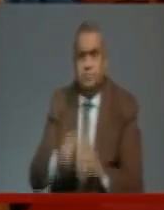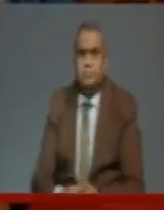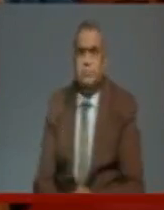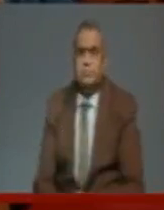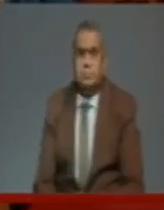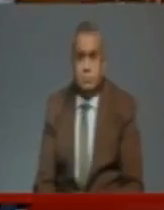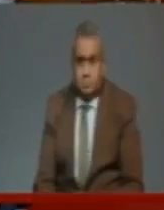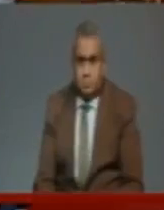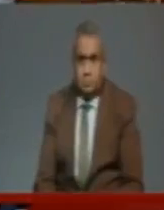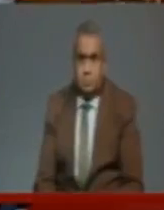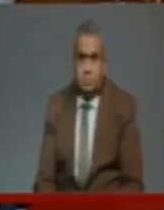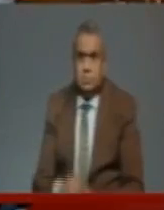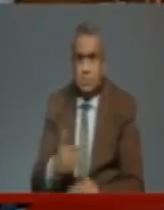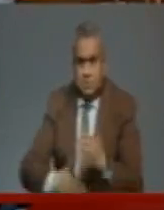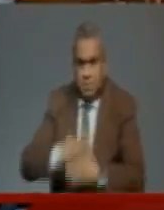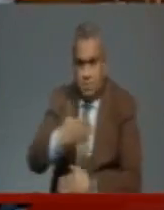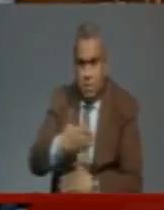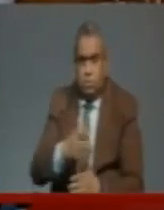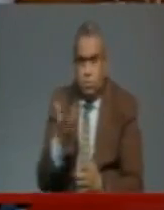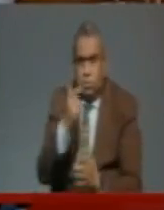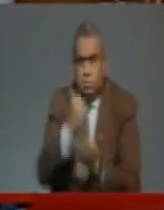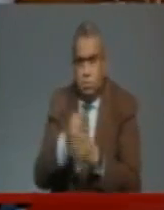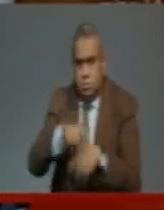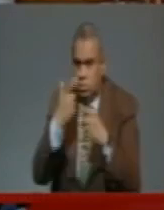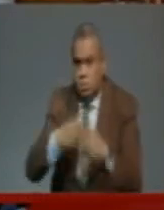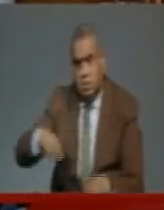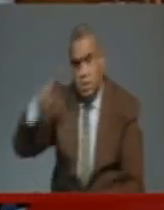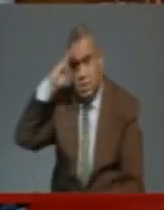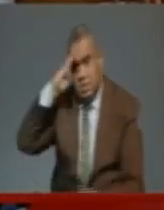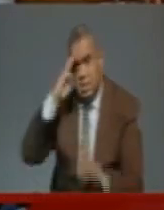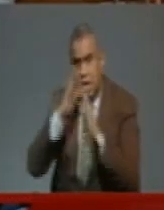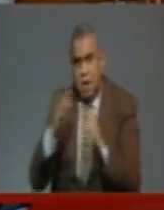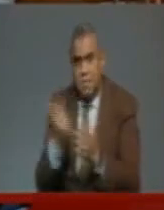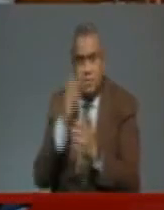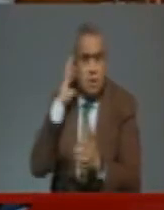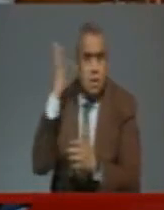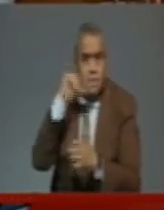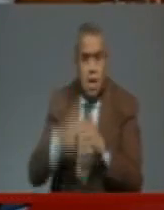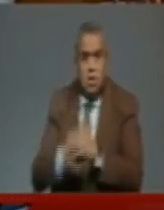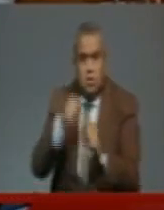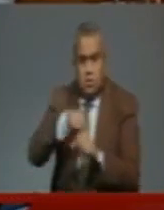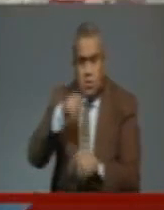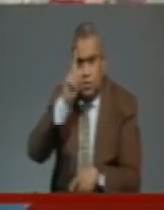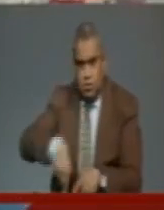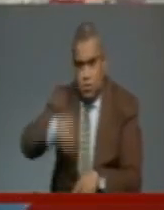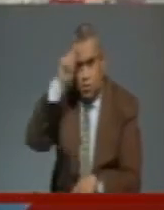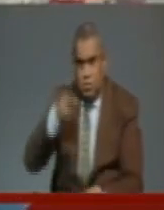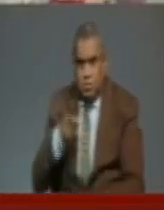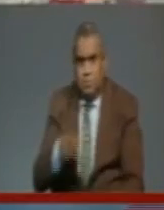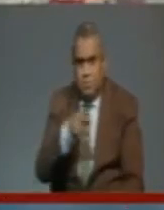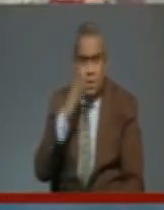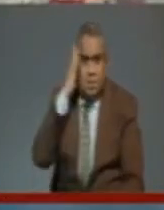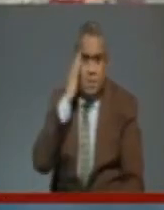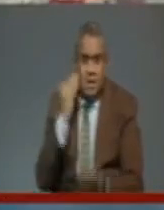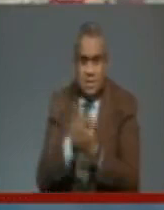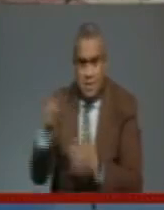بعده النهارده يا فندم محطة تحيا مصر ودي عروس اليوم اللي احنا سيادتك بتشرفنا بافتتاحها،